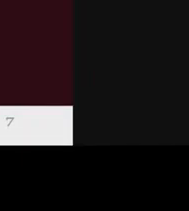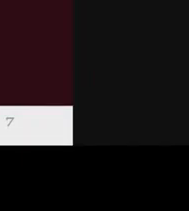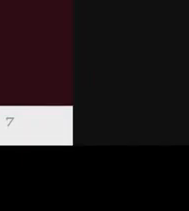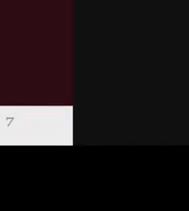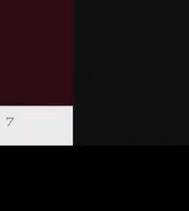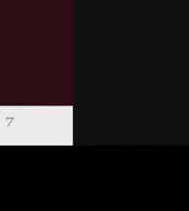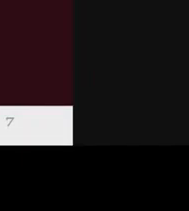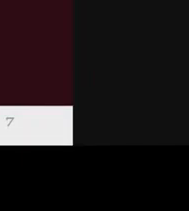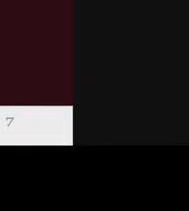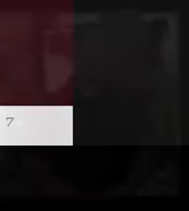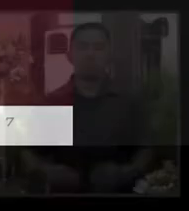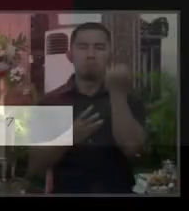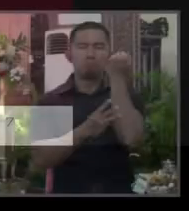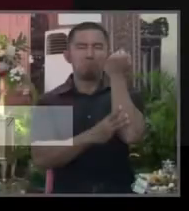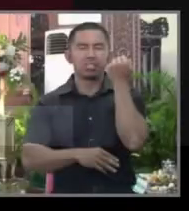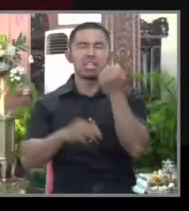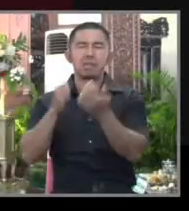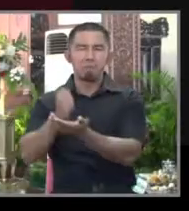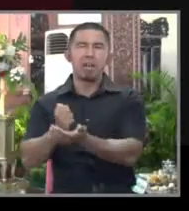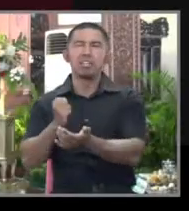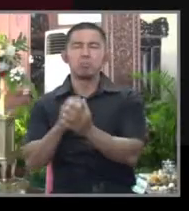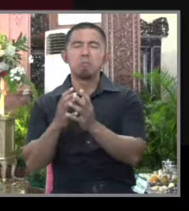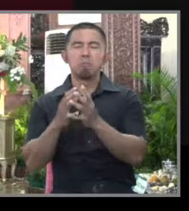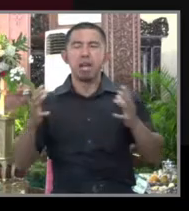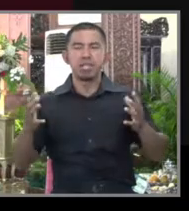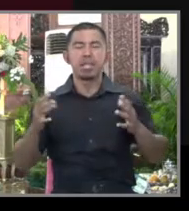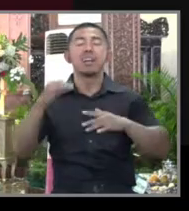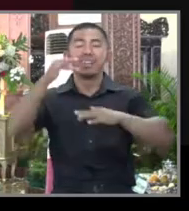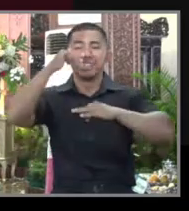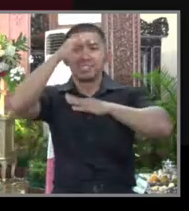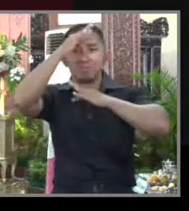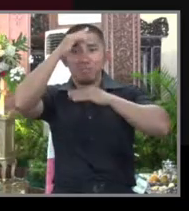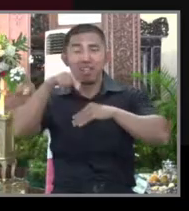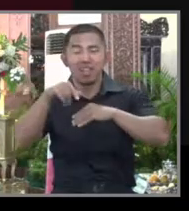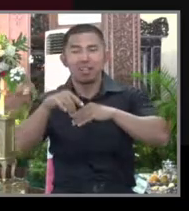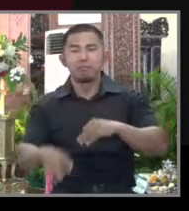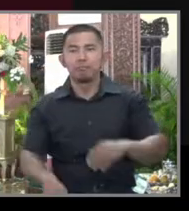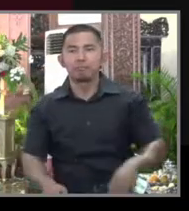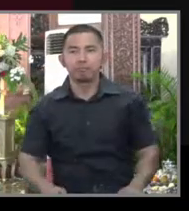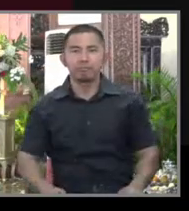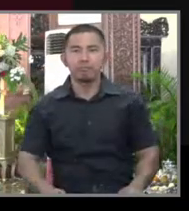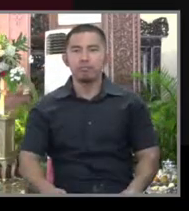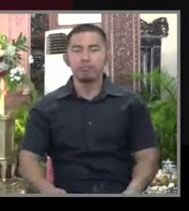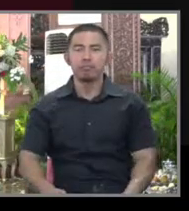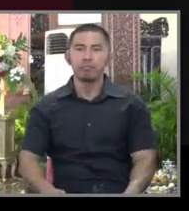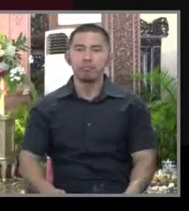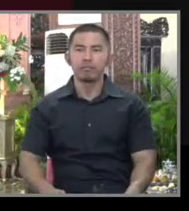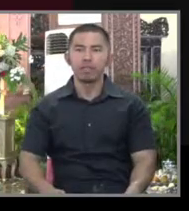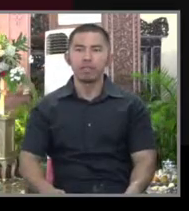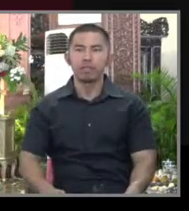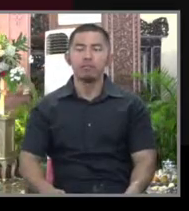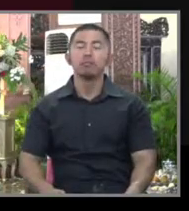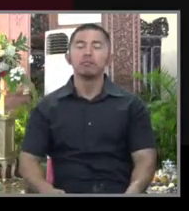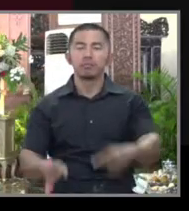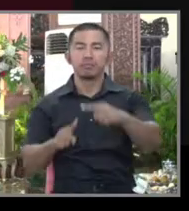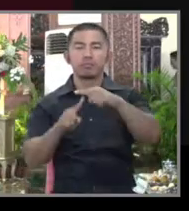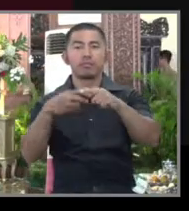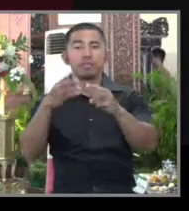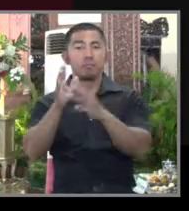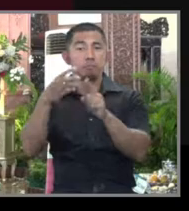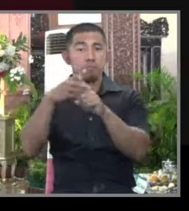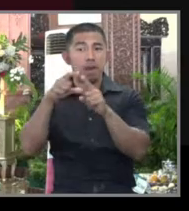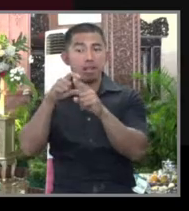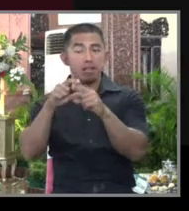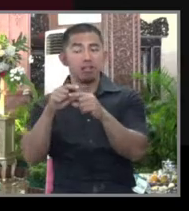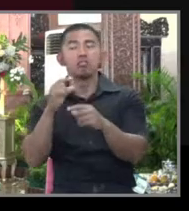dan kemiskinan juga akan menambah banyak. Moga-moga produk tembakau ini masih menjadi andalan